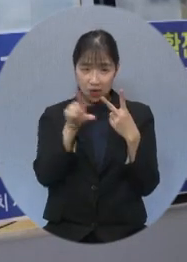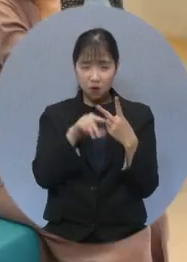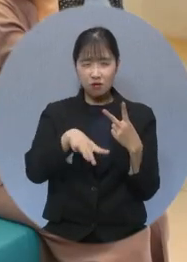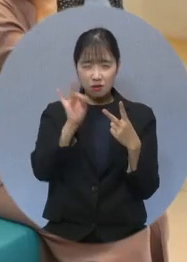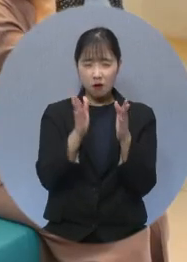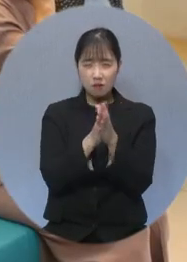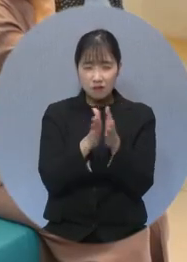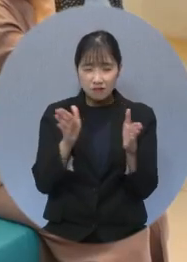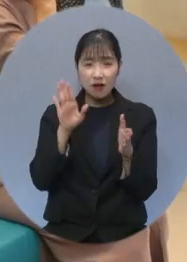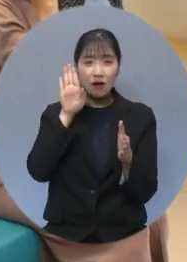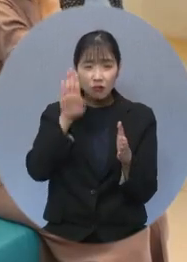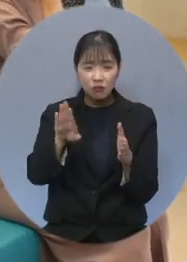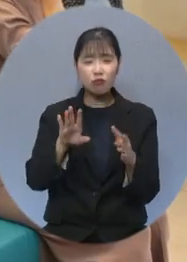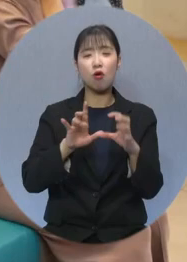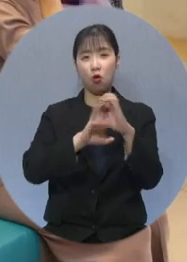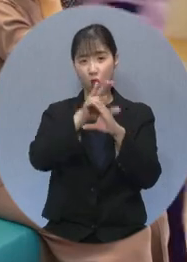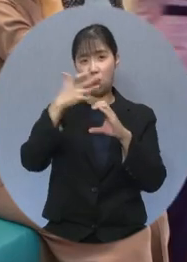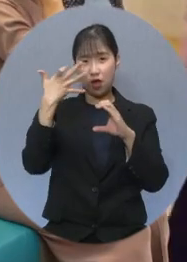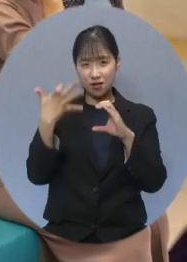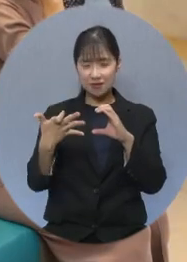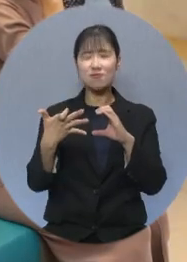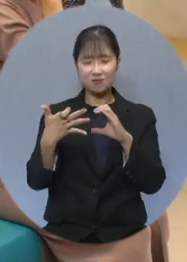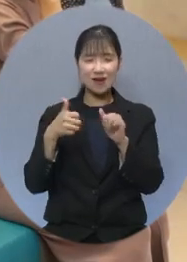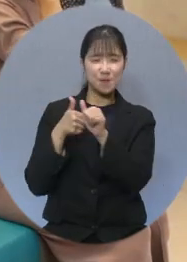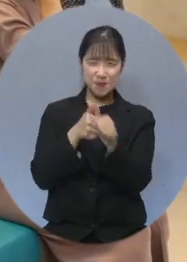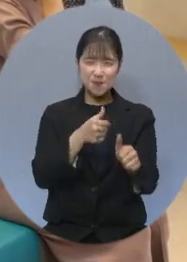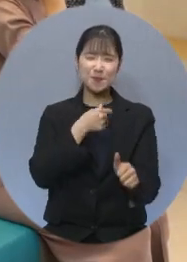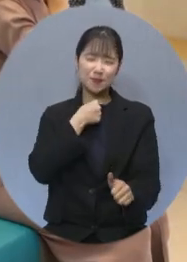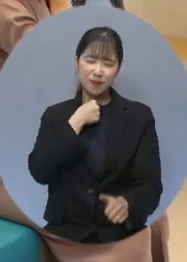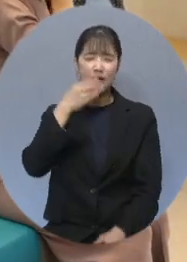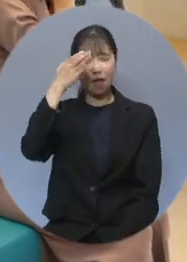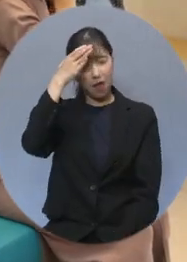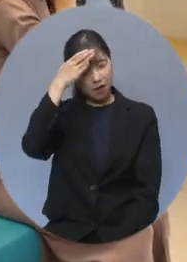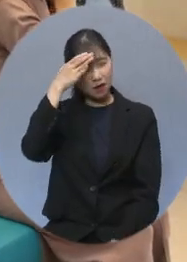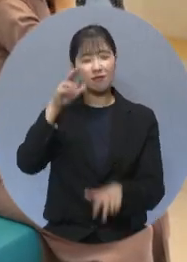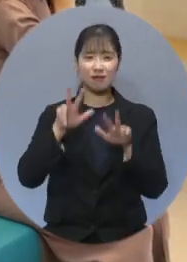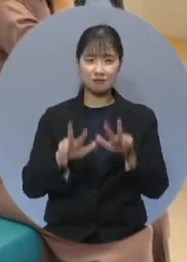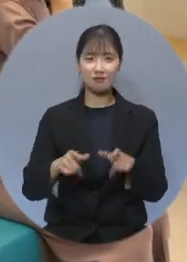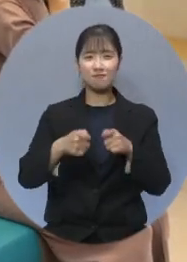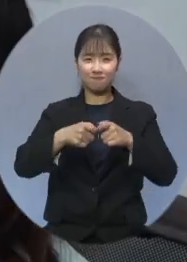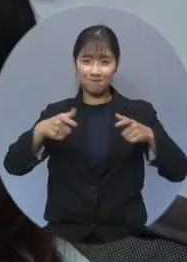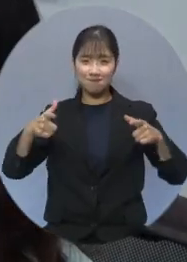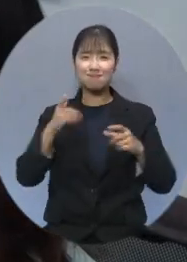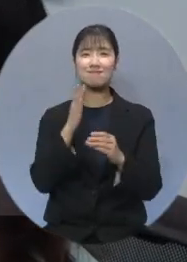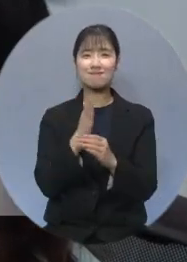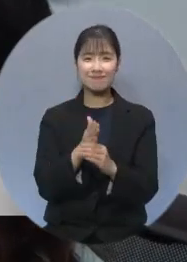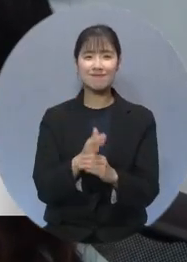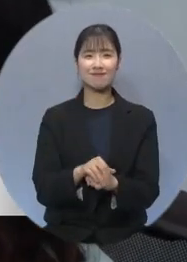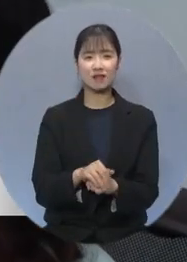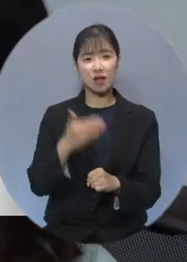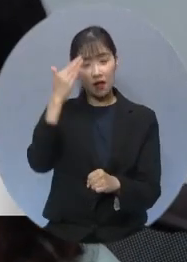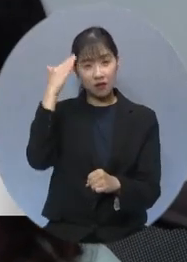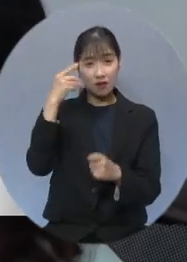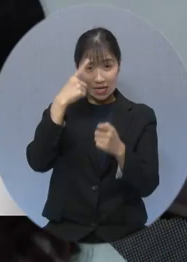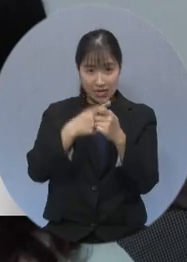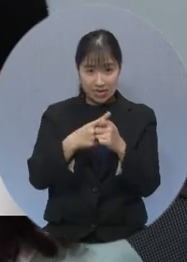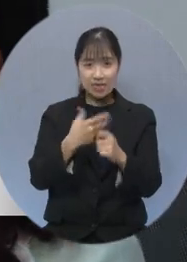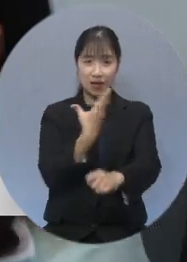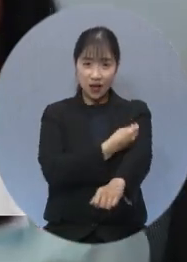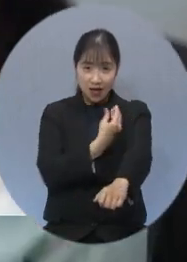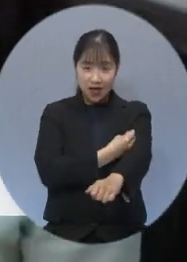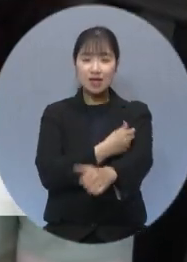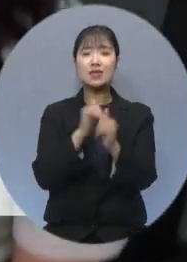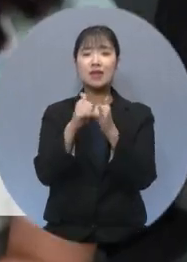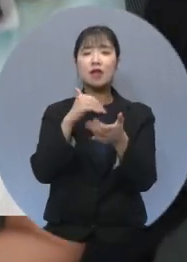이후 코로나19 극복에 대한 사회적 기대감은 점차 높아지고 있습니다. 국내 1차 백신 접종자